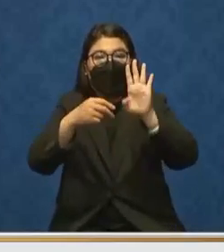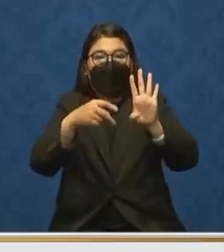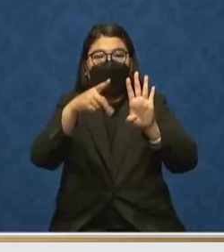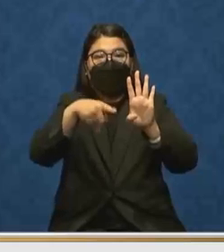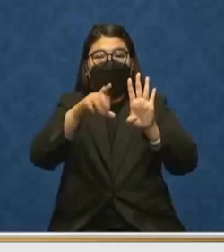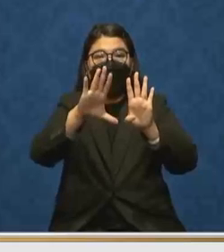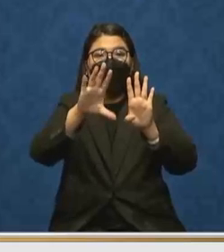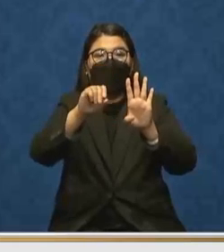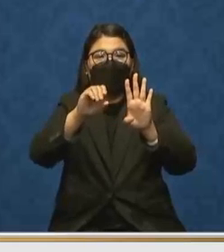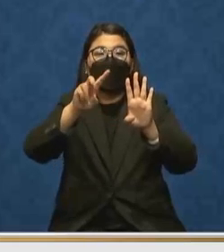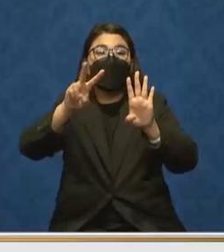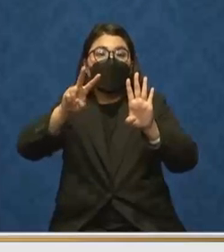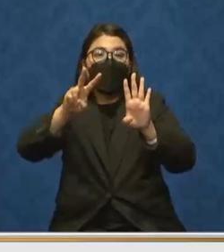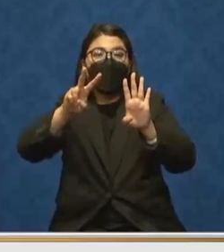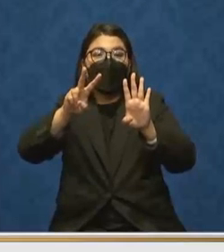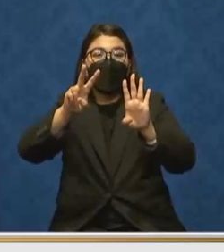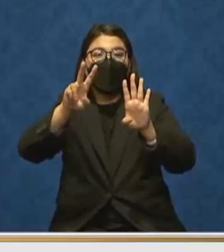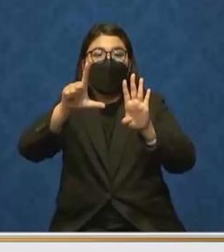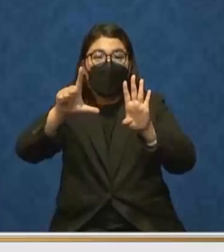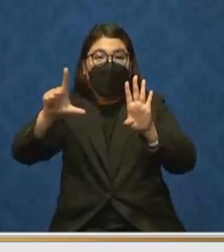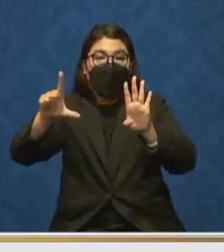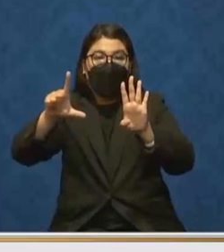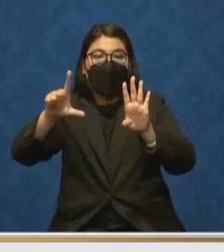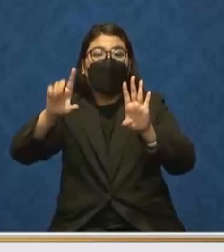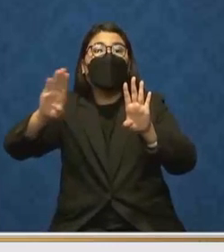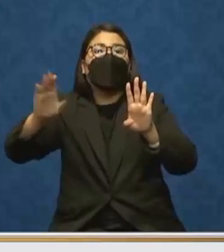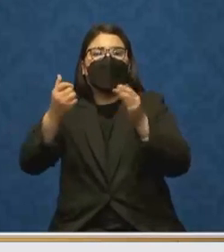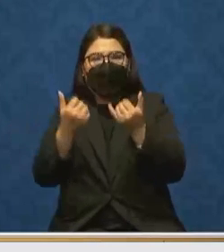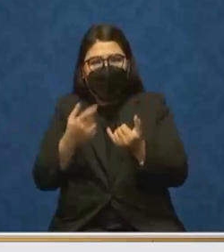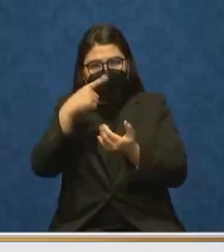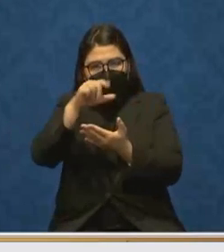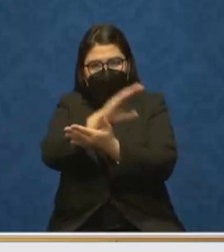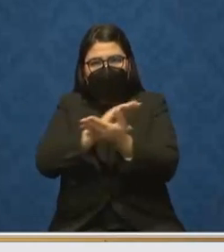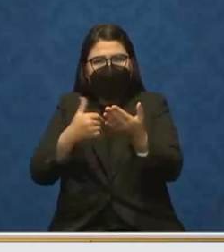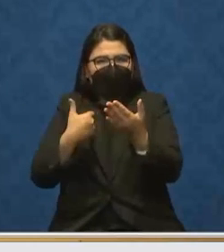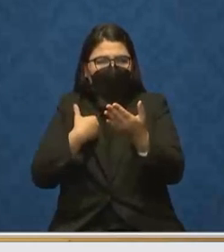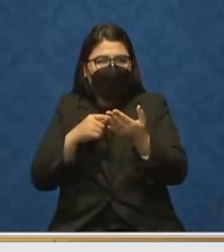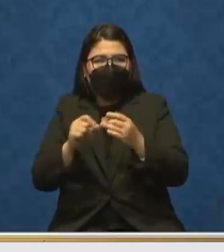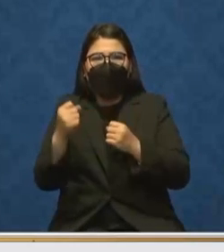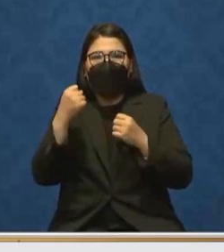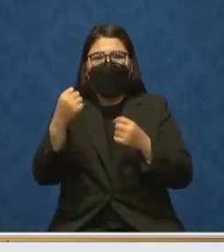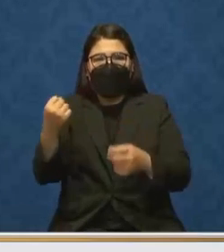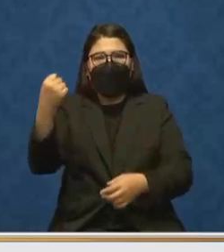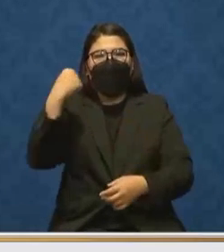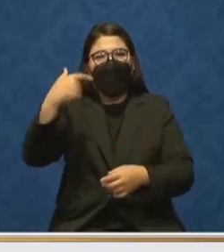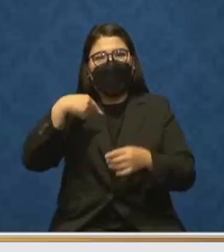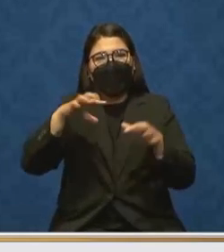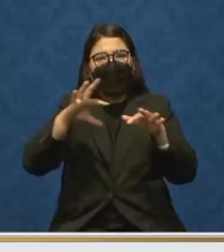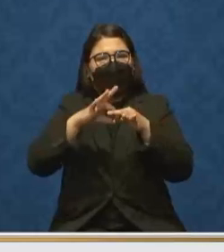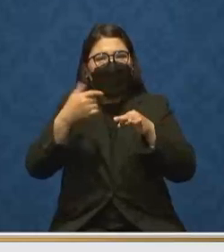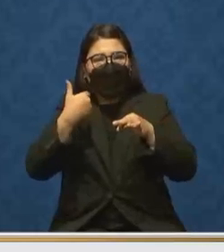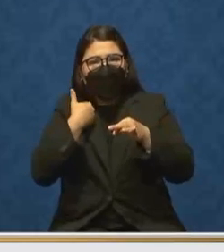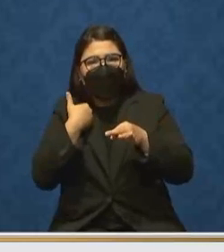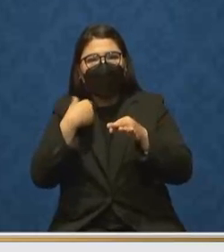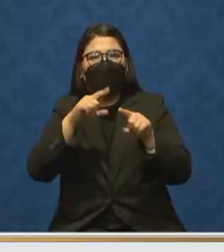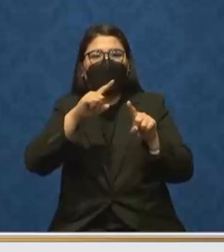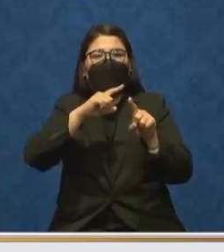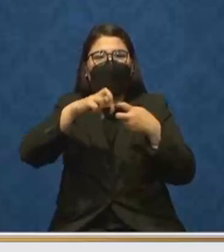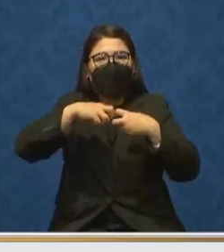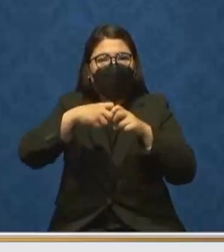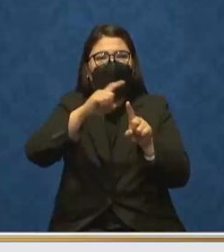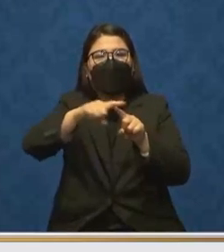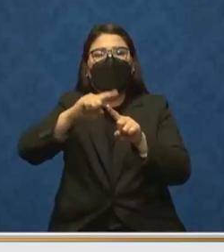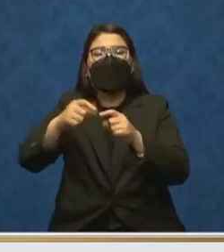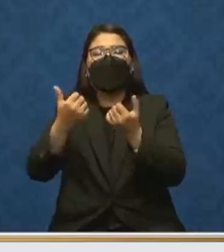4,052.4 ล้านบาทเพื่อให้ประเทศไทยมีความมั่นคงสามารถรับมือกับความท้าทายจากภายนอกได้ทุกรูปแบบและเป็นหนึ่งใน